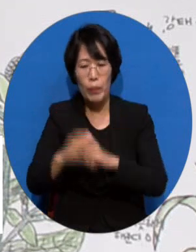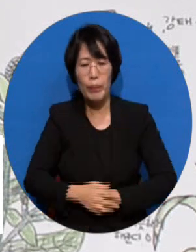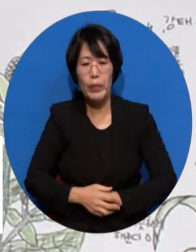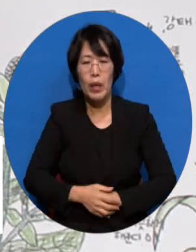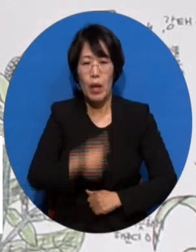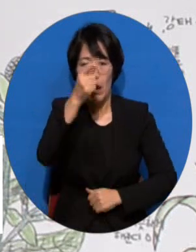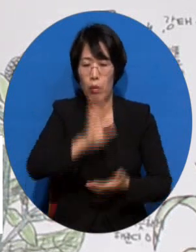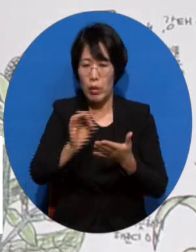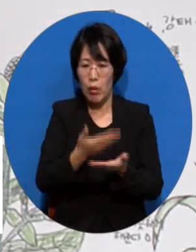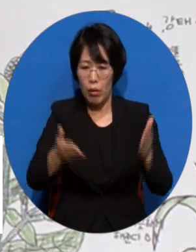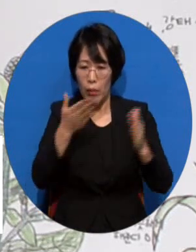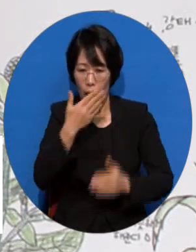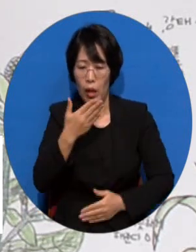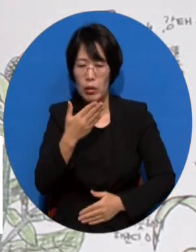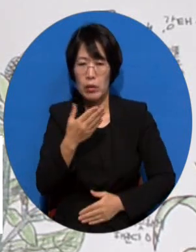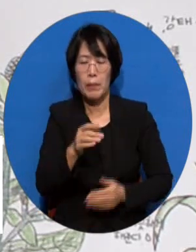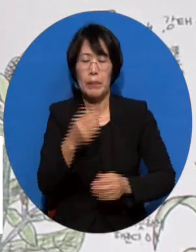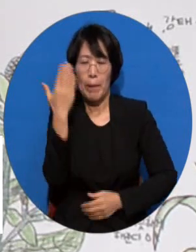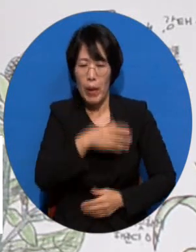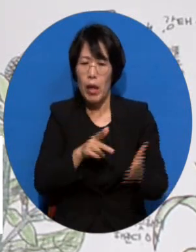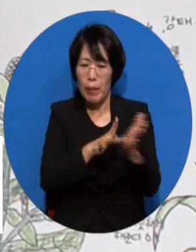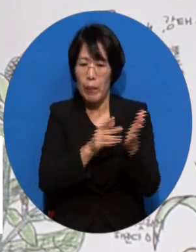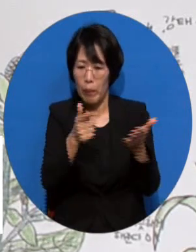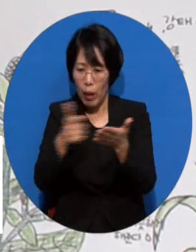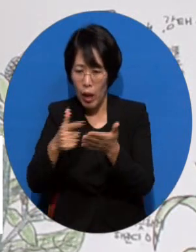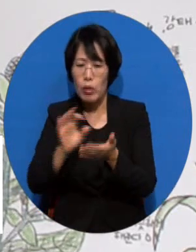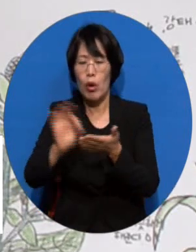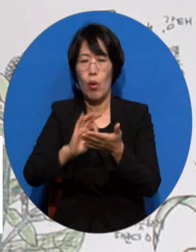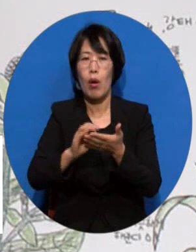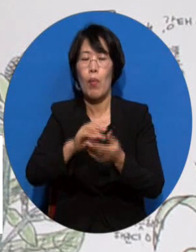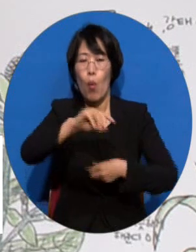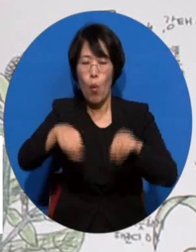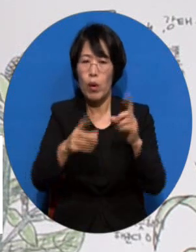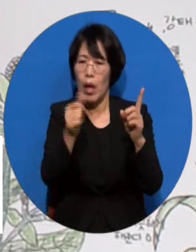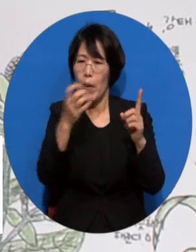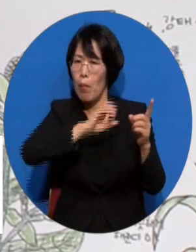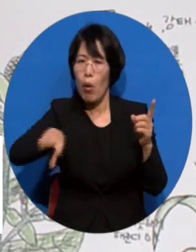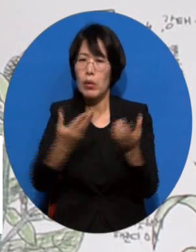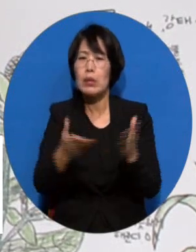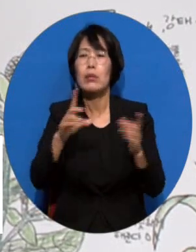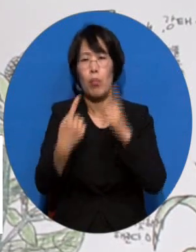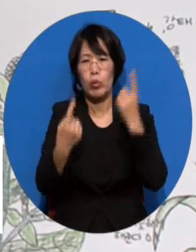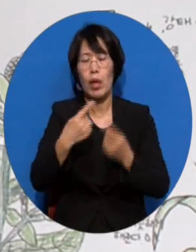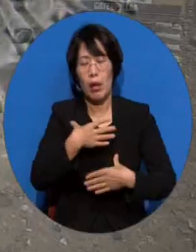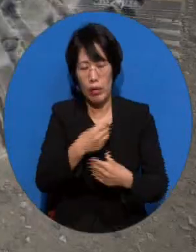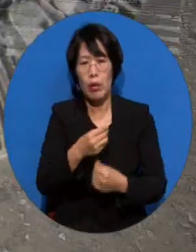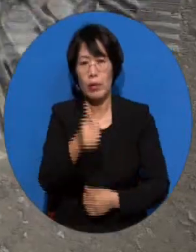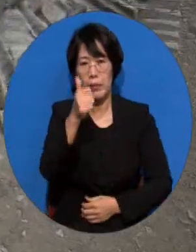이 다회용기를 충분히 소독하고 세척해서 사용하면은 오히려 일회용품보다 안전할 수